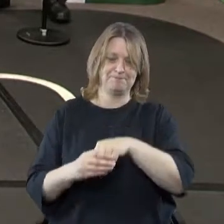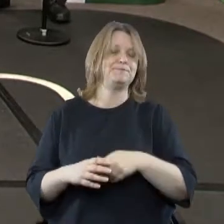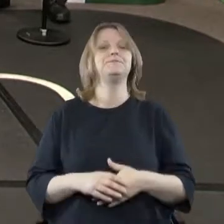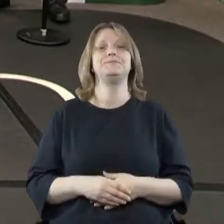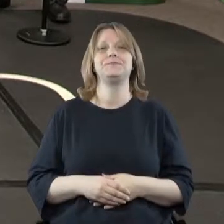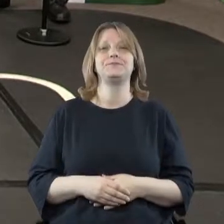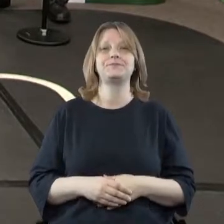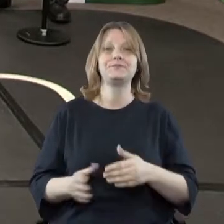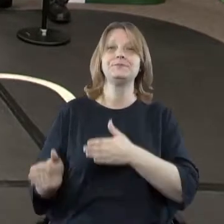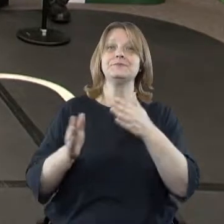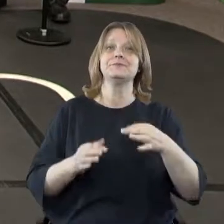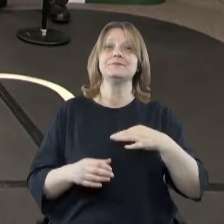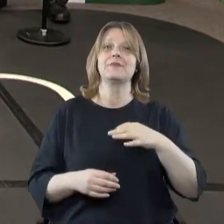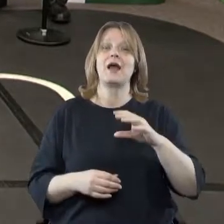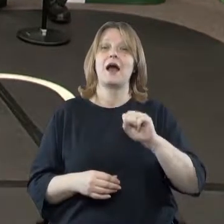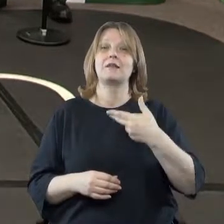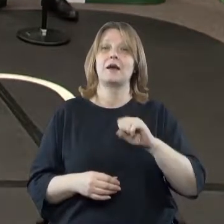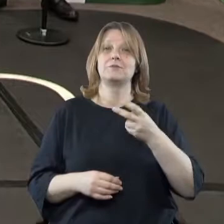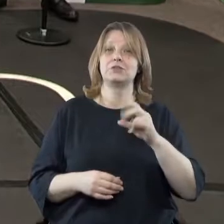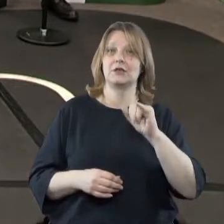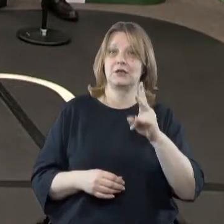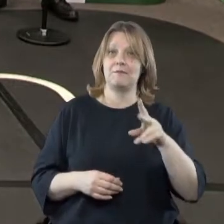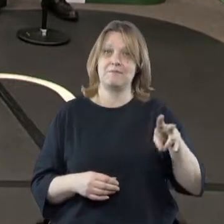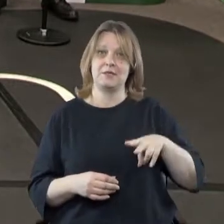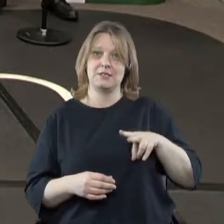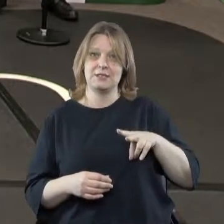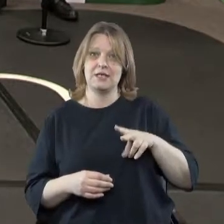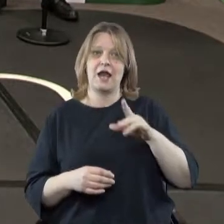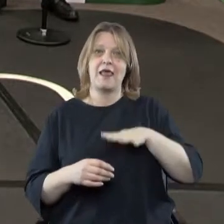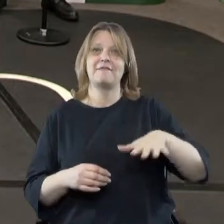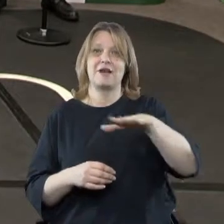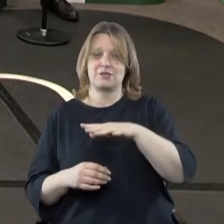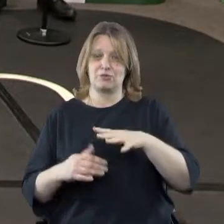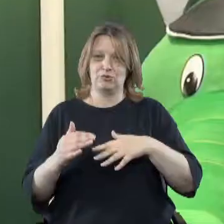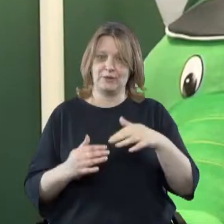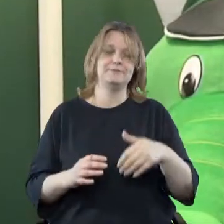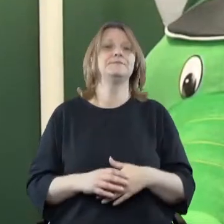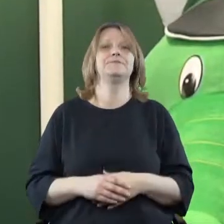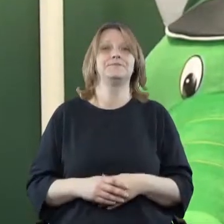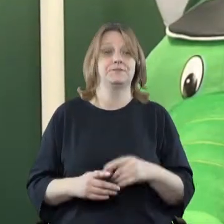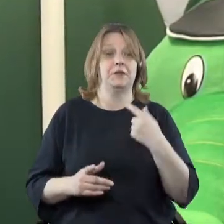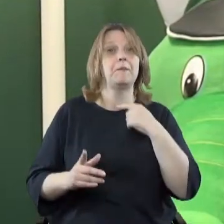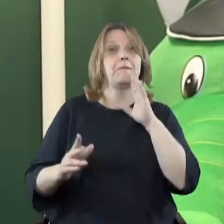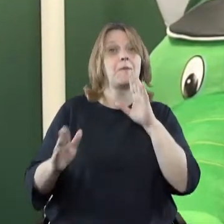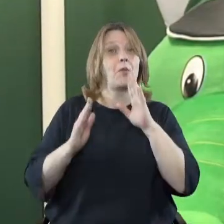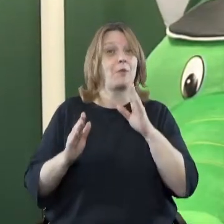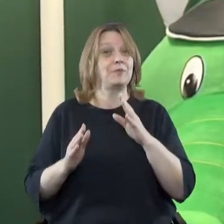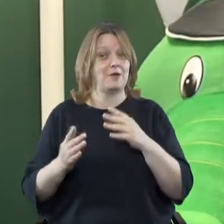pana ministra Andrzeja Adamczyka, ministra infrastruktury. Dziękuję bardzo. Podobnie jak pan minister zwracam się